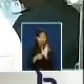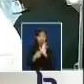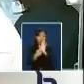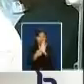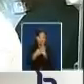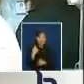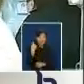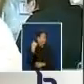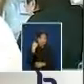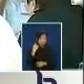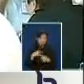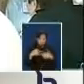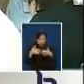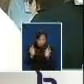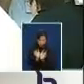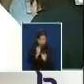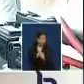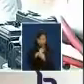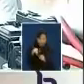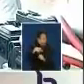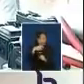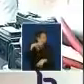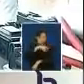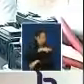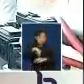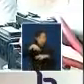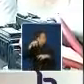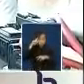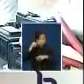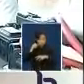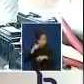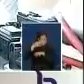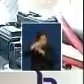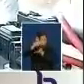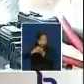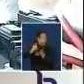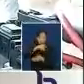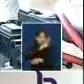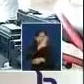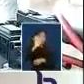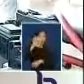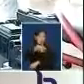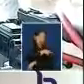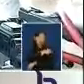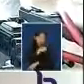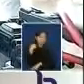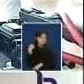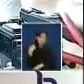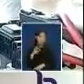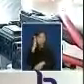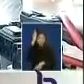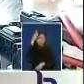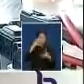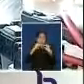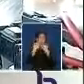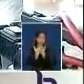ควบคุมโรคเพราะอันนี้ถือว่าเป็นแหล่งสำคัญในการป้องกันนะคะก็ใส่ในเว็บไซต์ KM เว็บไซต์ของโรงพยาบาลค่ะแล้วก็เวลามีประชุมวิชาการเนี่